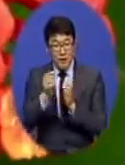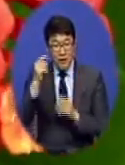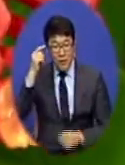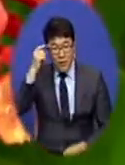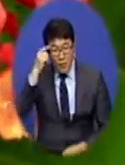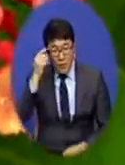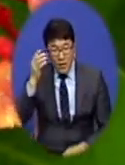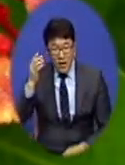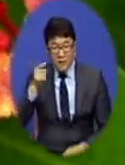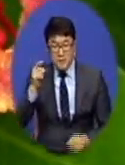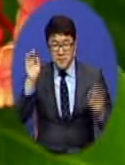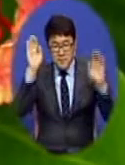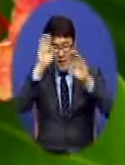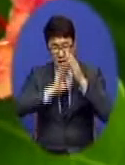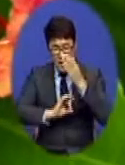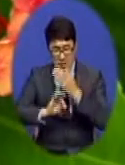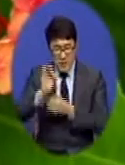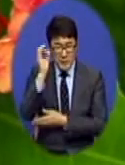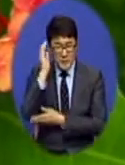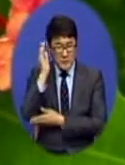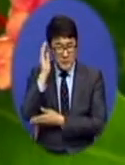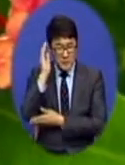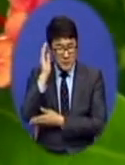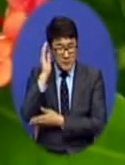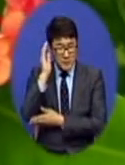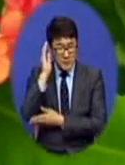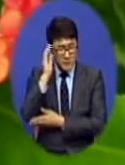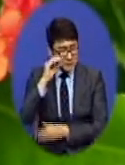그 사연 밤을 새워